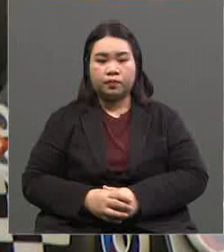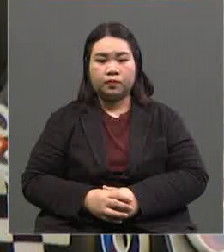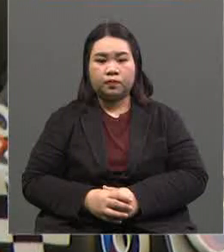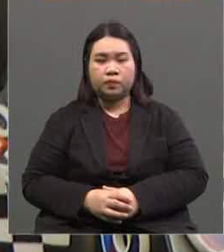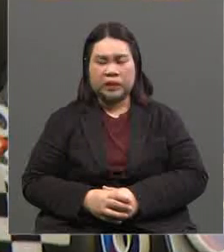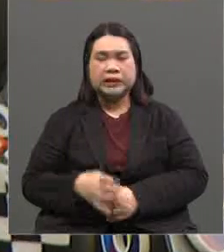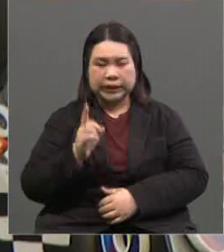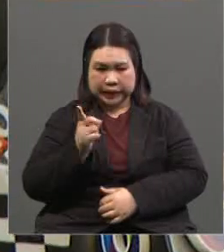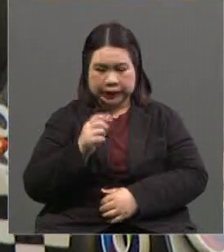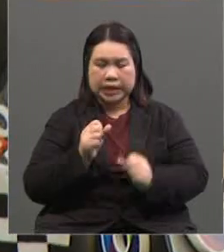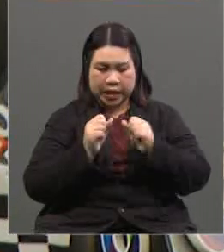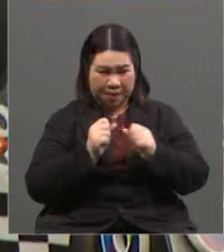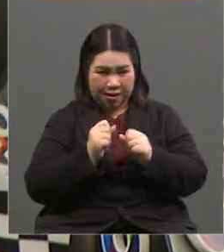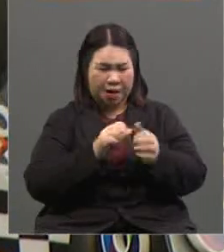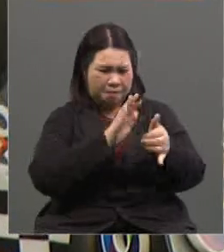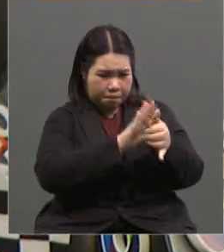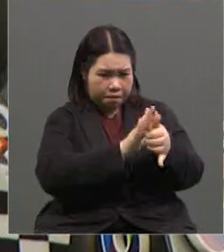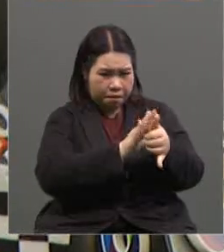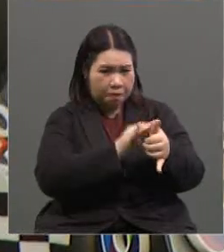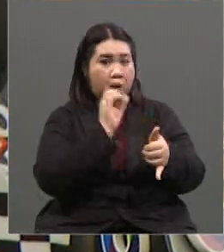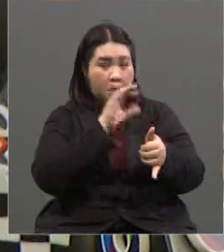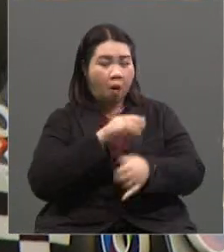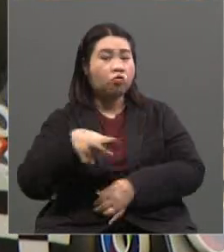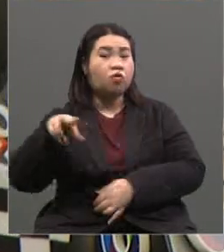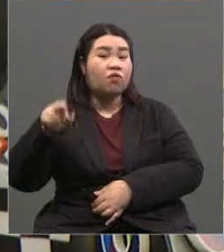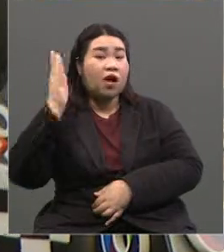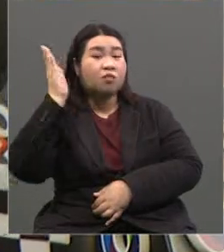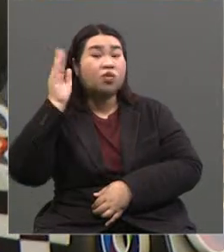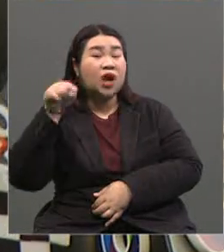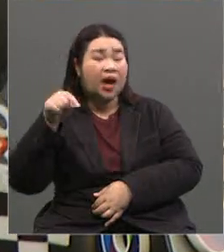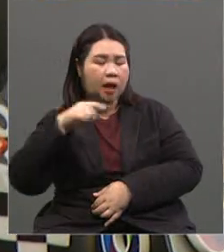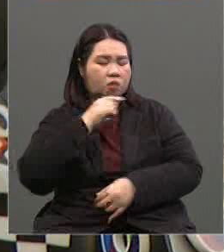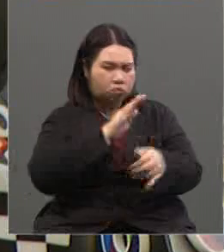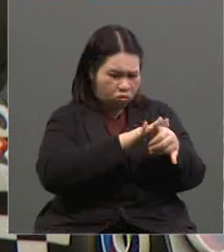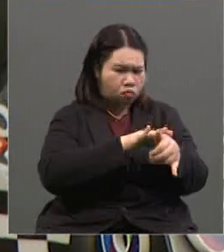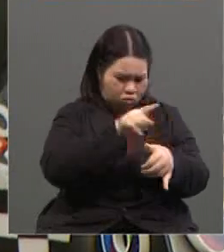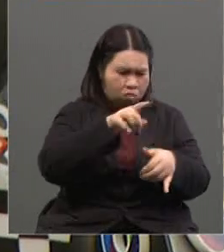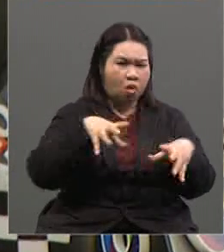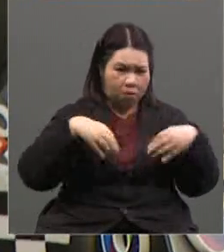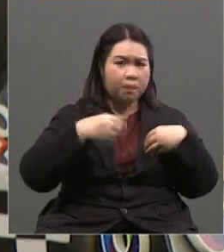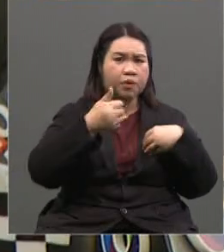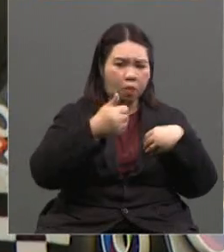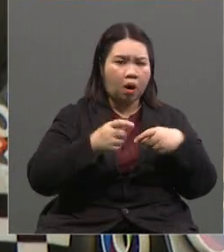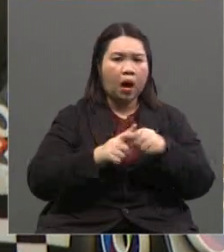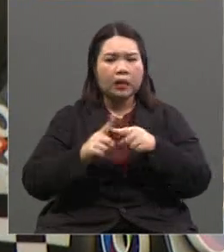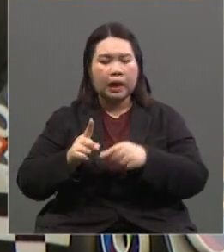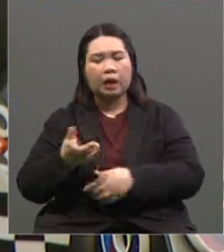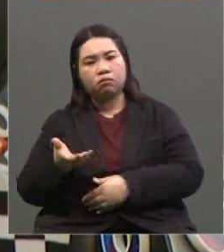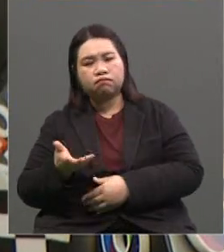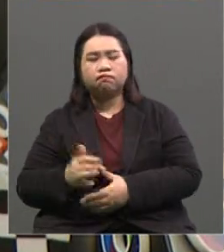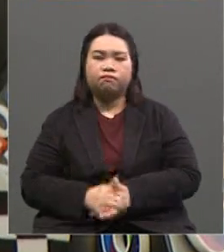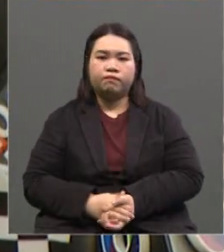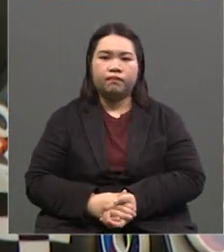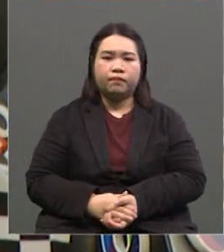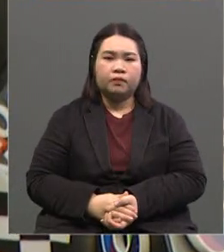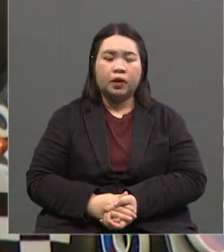เกลี้ยกล่อมให้เขารับสารภาพนะครับเป็นเรื่องที่สามีภรรยาคุยกันนะมันก็จะดีกว่านะครับดีกว่าคนนอกคุยนะวันนี้จากสภาพ